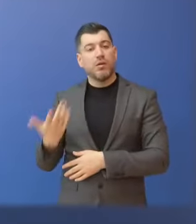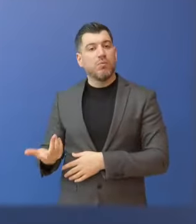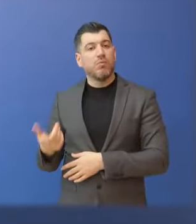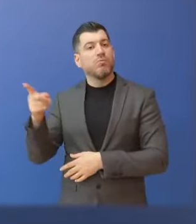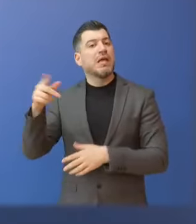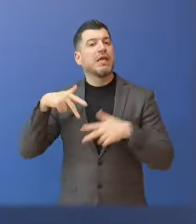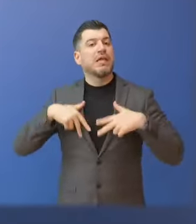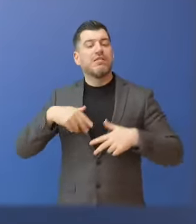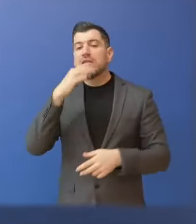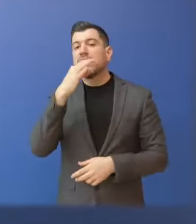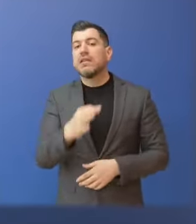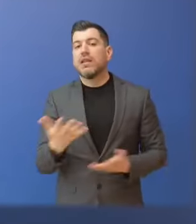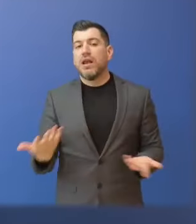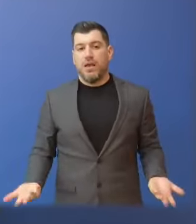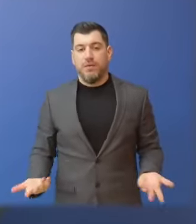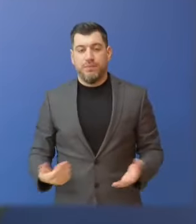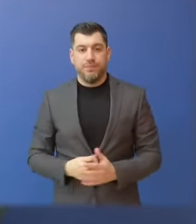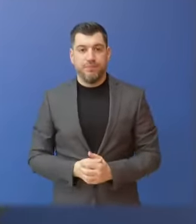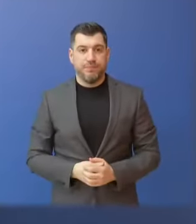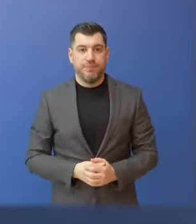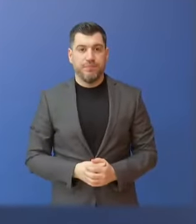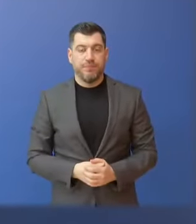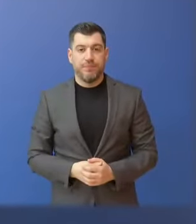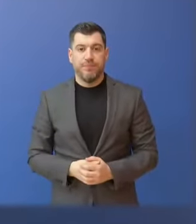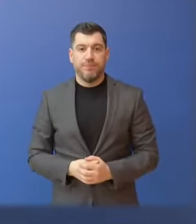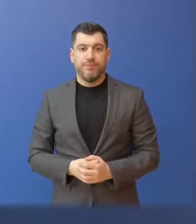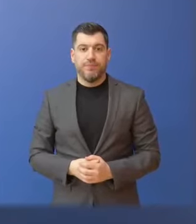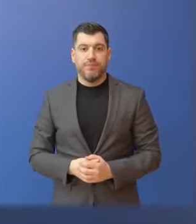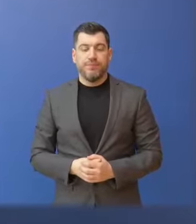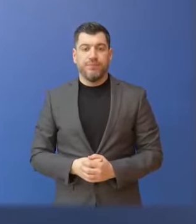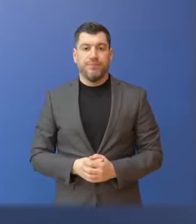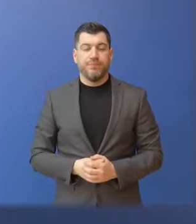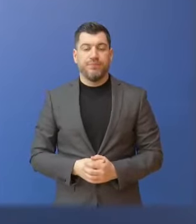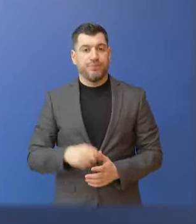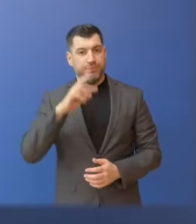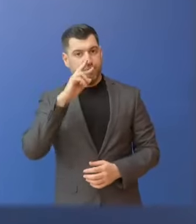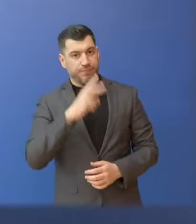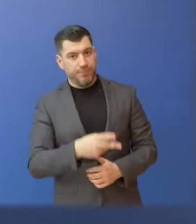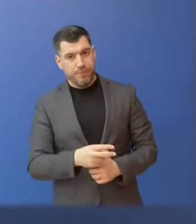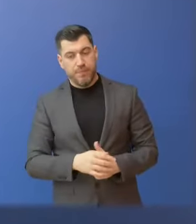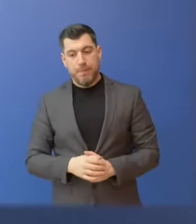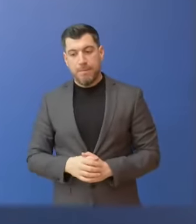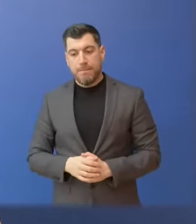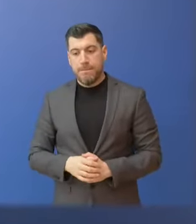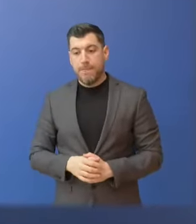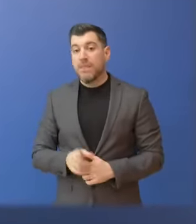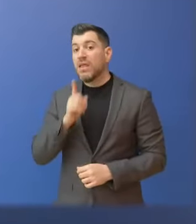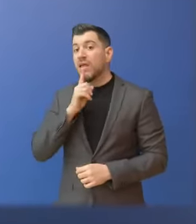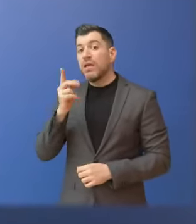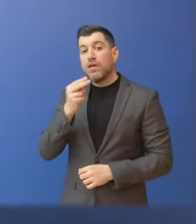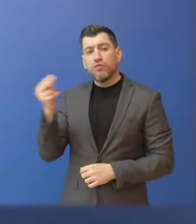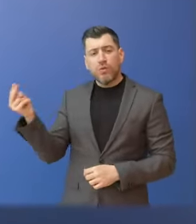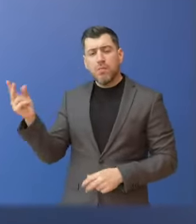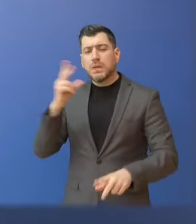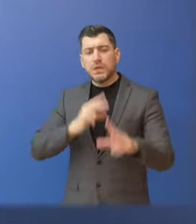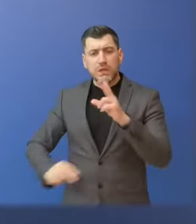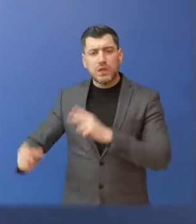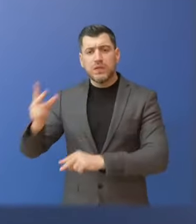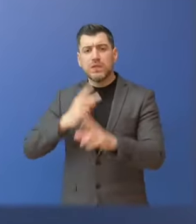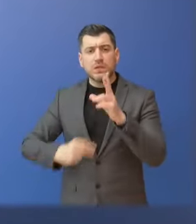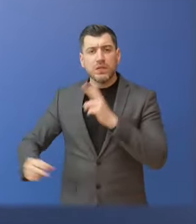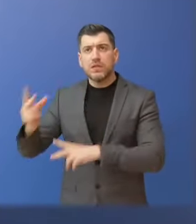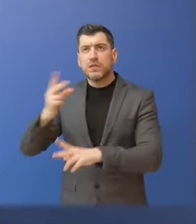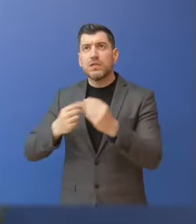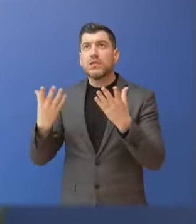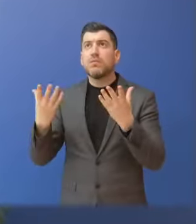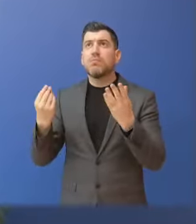κυβέρνησης έχει γίνει πολλή συζήτηση ε για το συνολικά και διαχρονικά για το συγκεκριμένο θέμα γκαι τα τελευταία χρόνια και θα